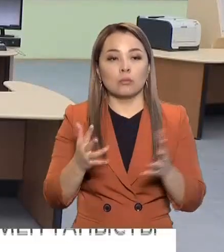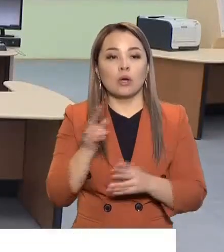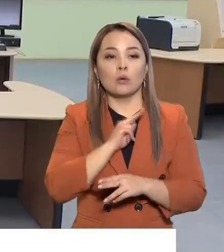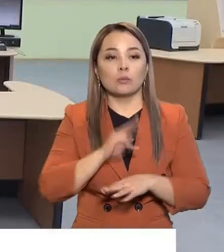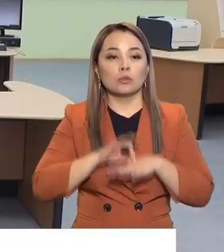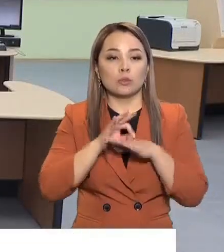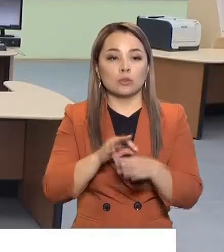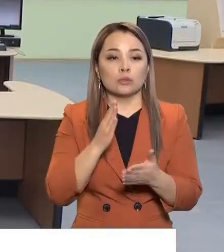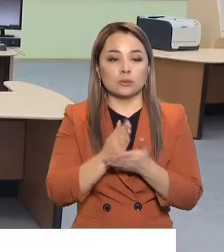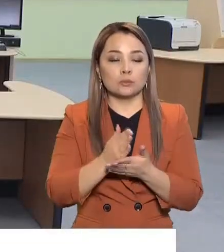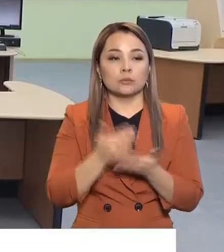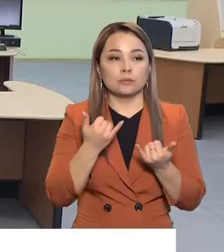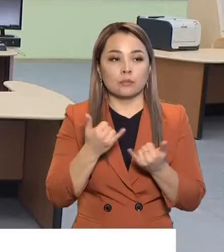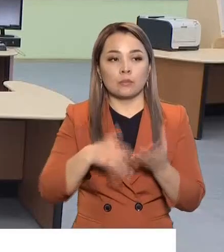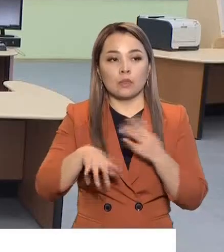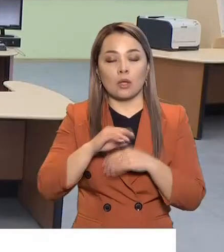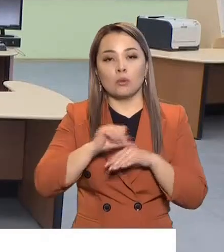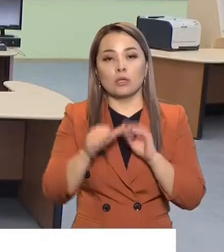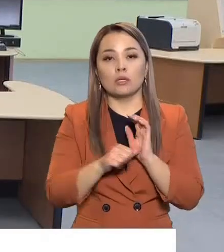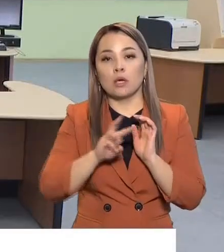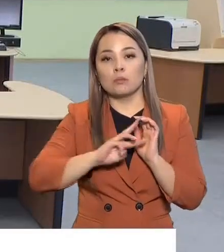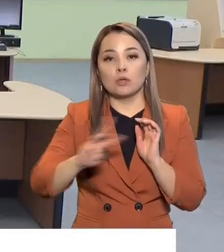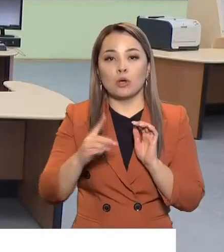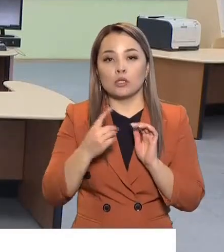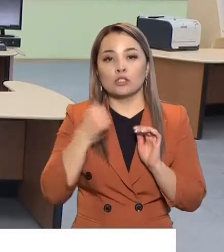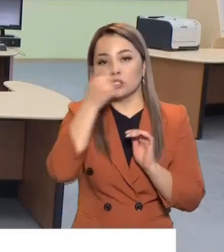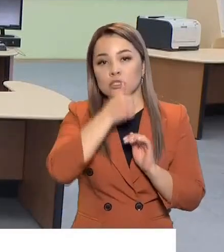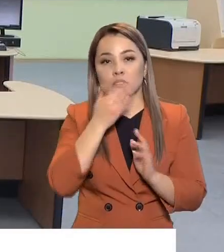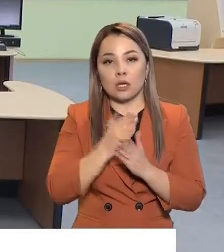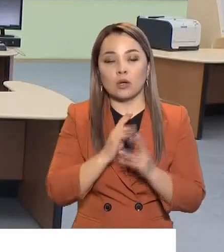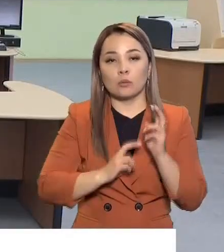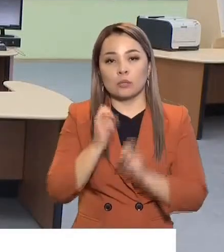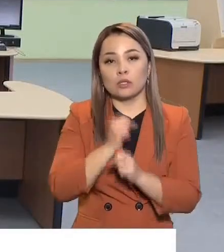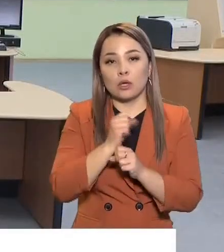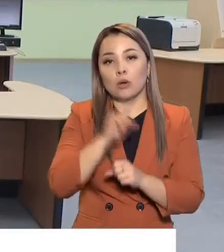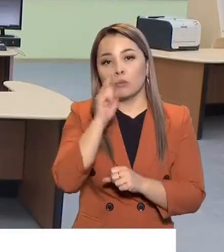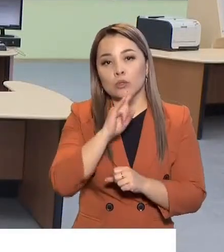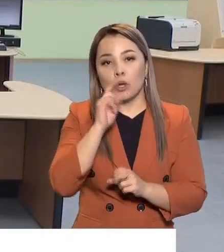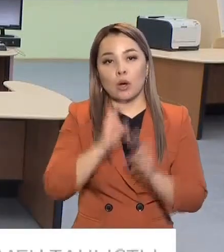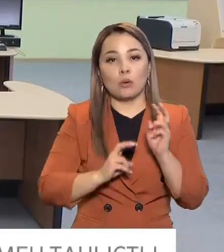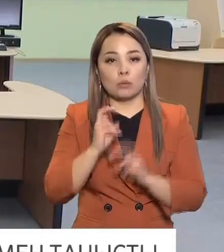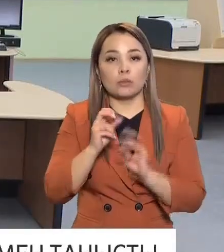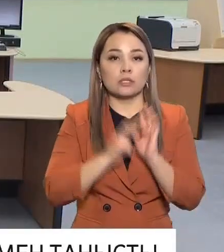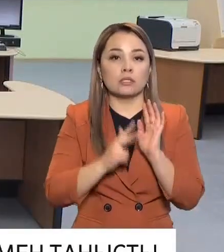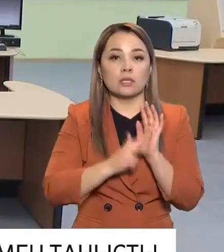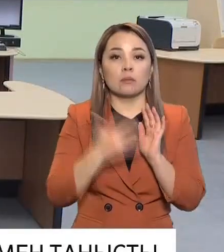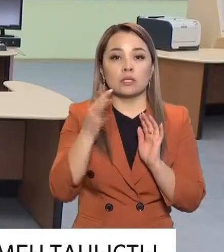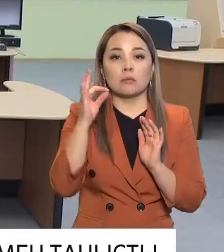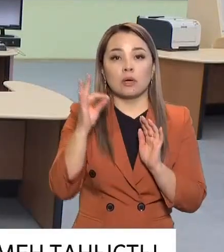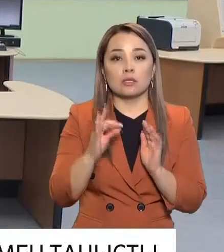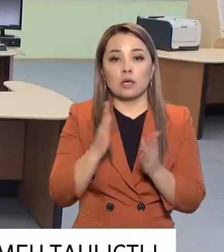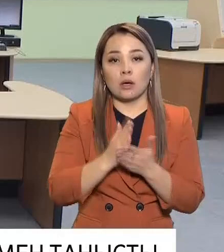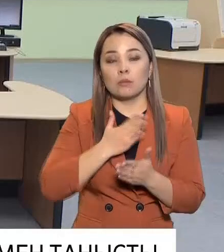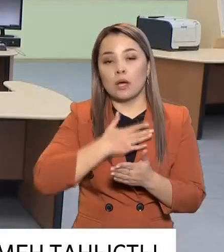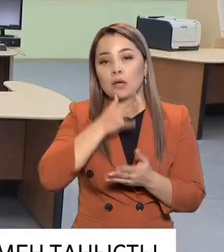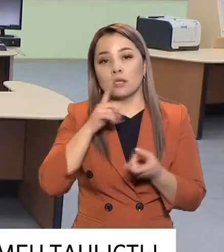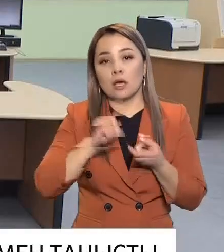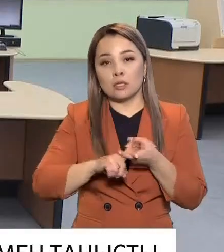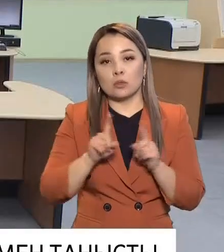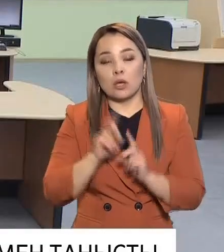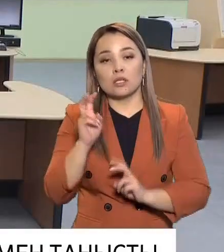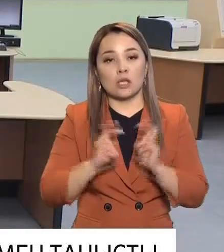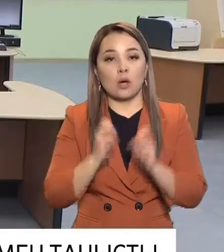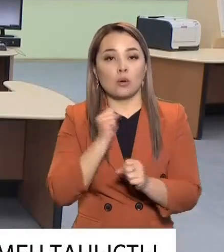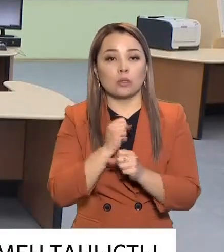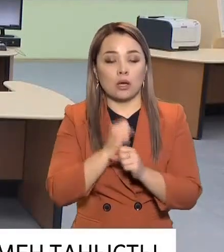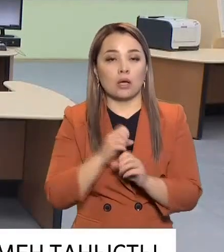Бүгінгі күнде кешен жылына 16 миллион тонна мұнай өңдейді. Ашық түсті мұнай өнімдерінің үлесі 85%. Бұл бізді заманауи әлемдік